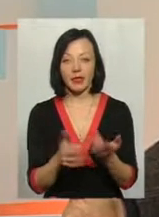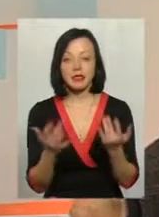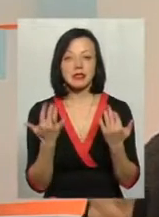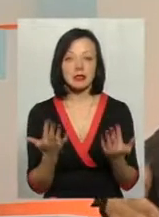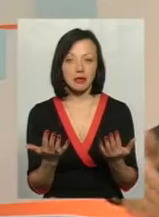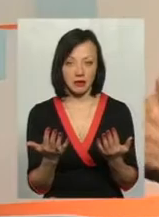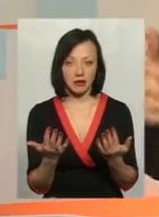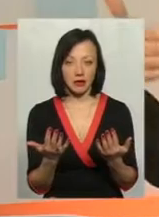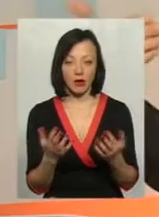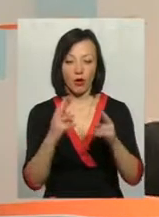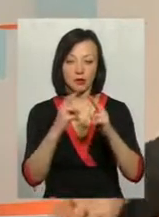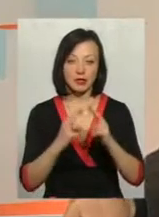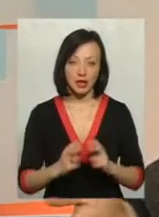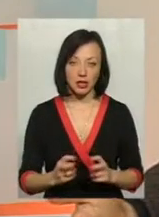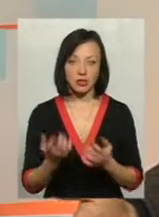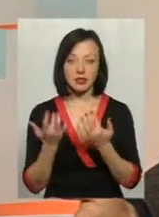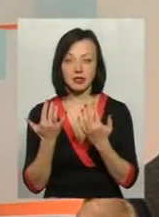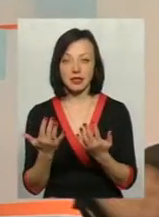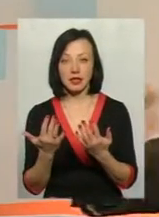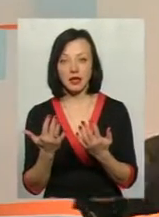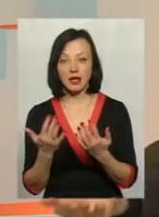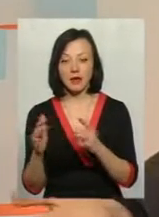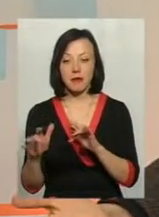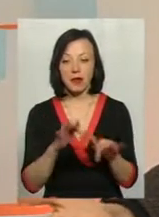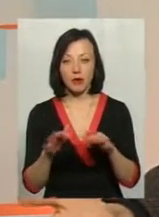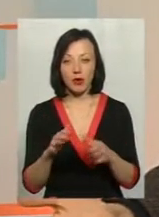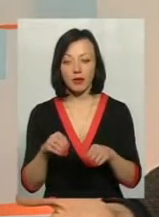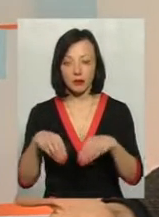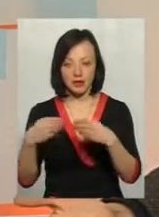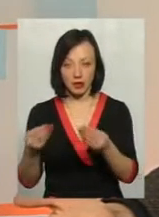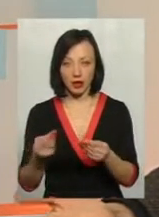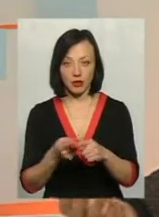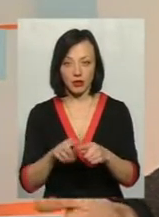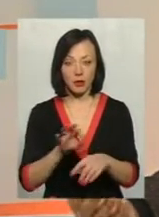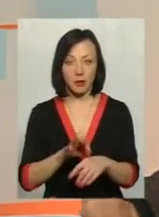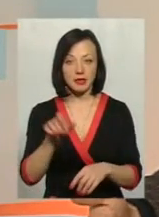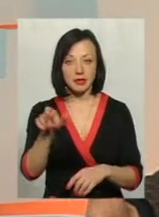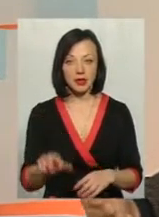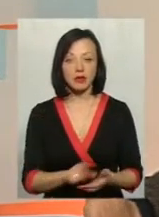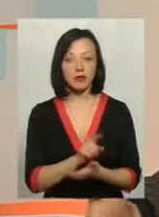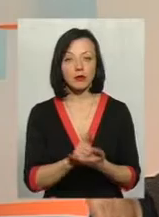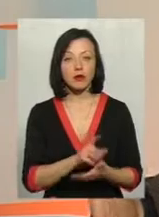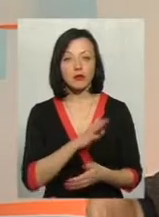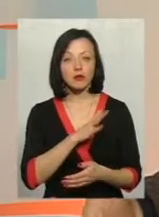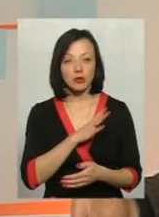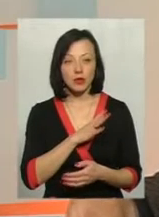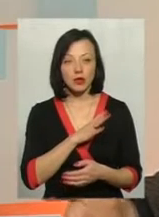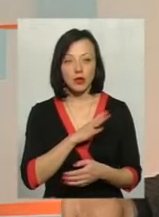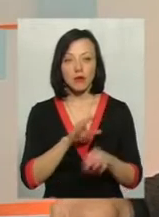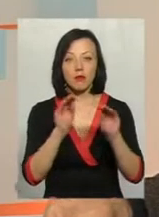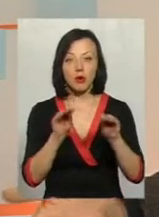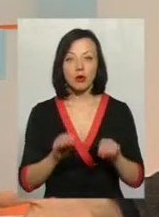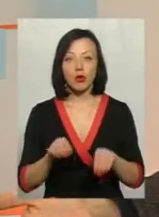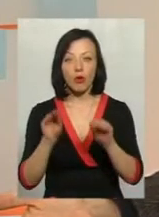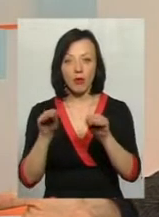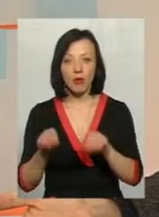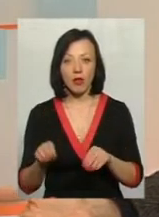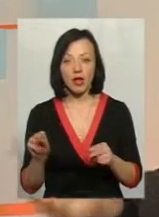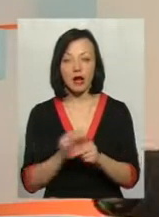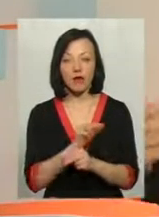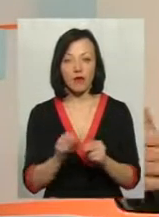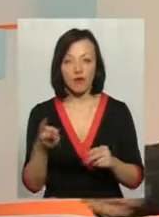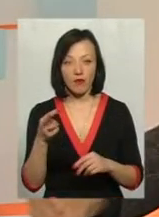скільки обстежень, скільки маніпуляцій було призначено пацієнту, мають бути так звані протоколи